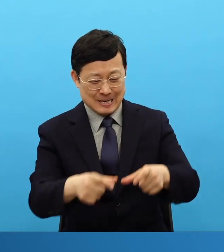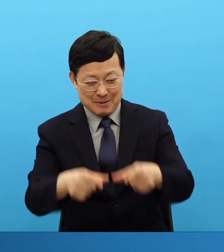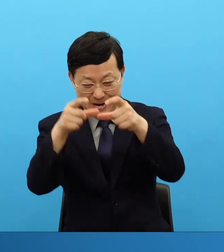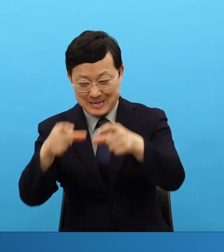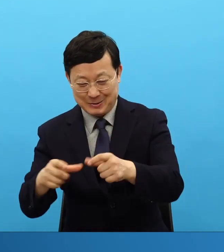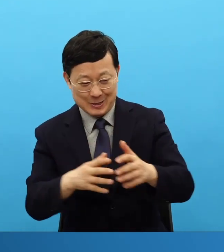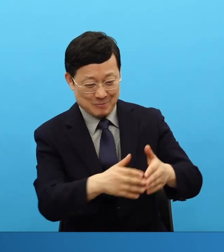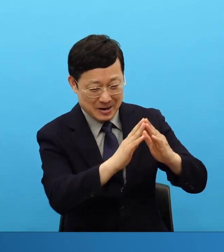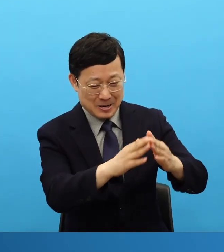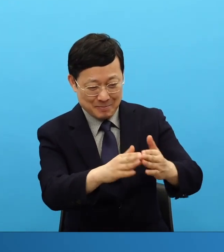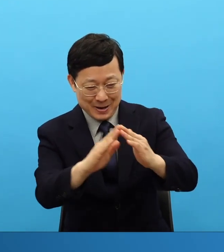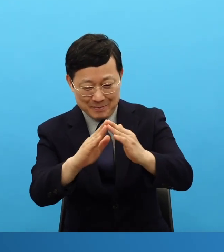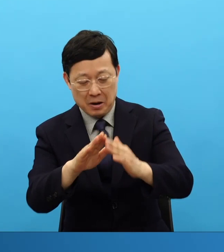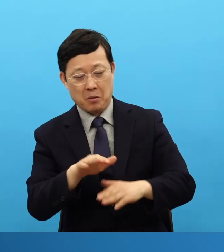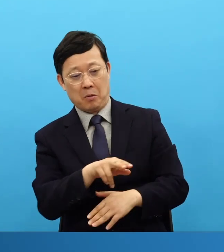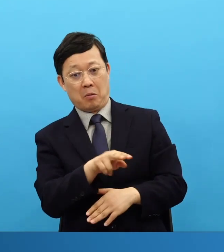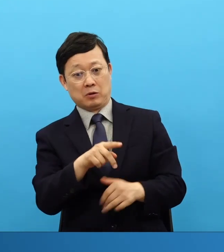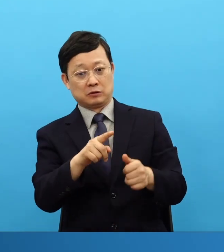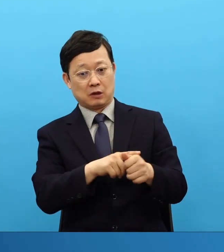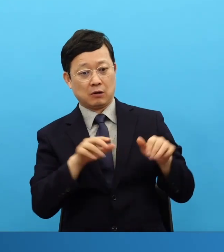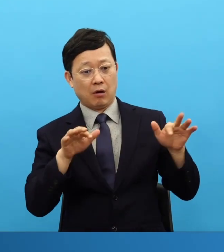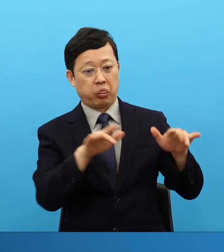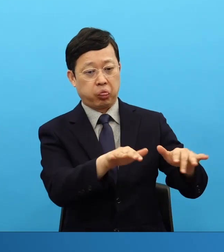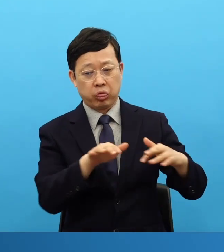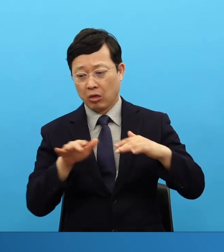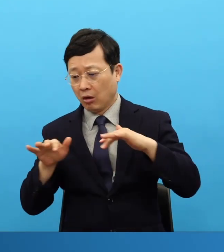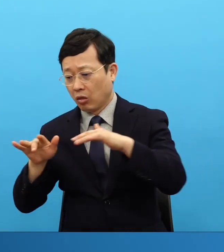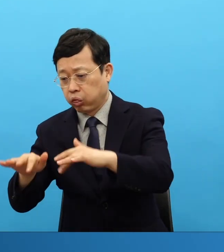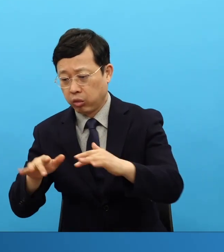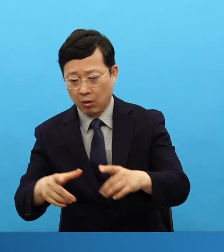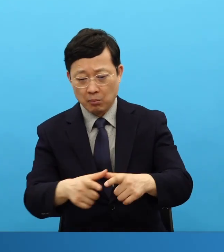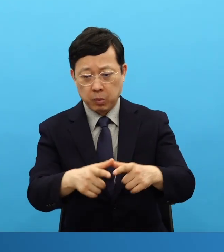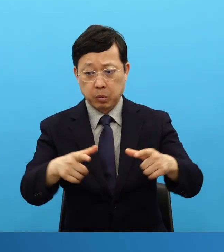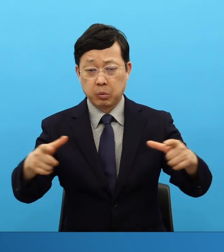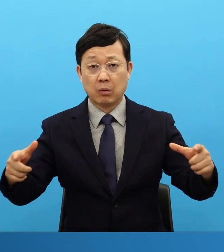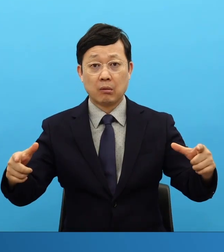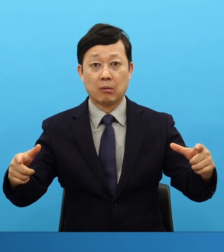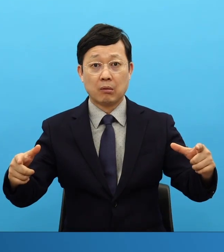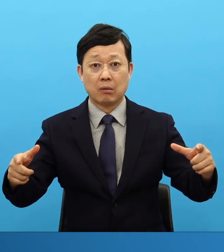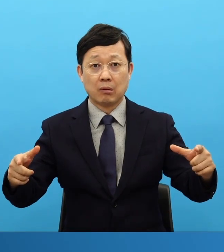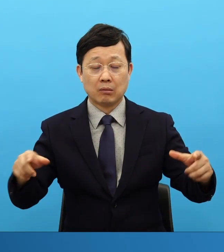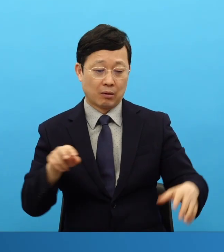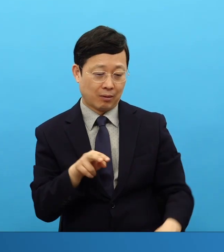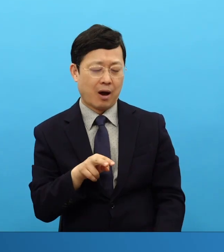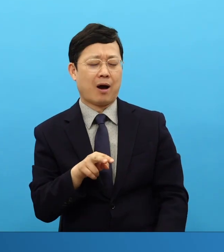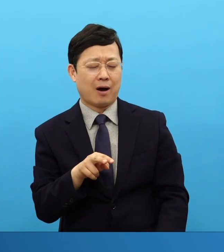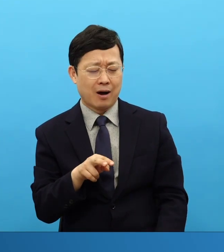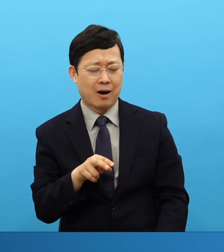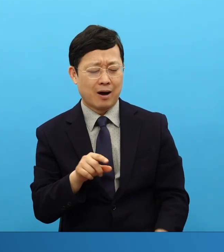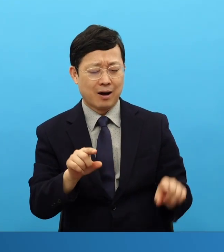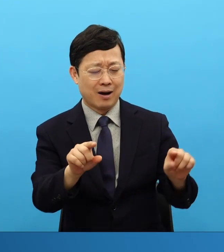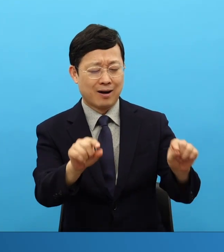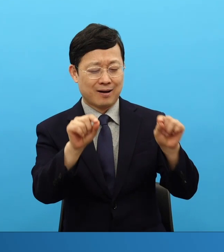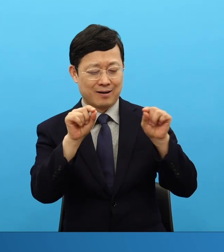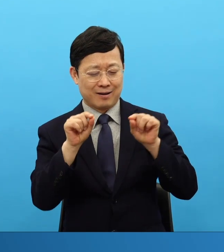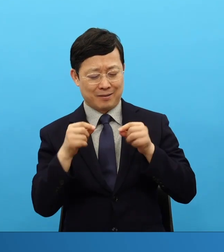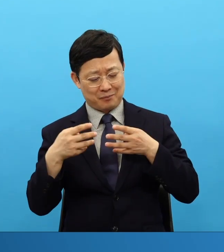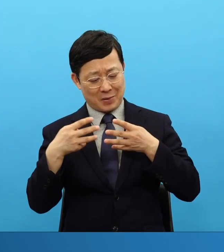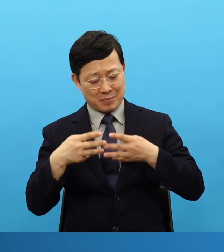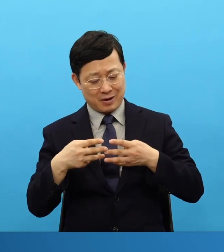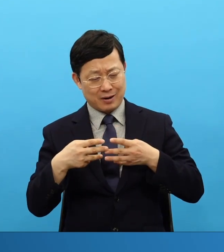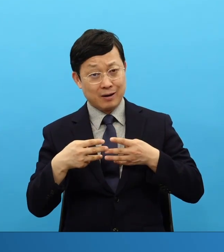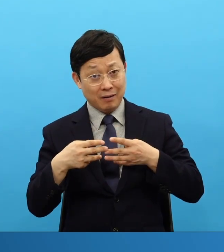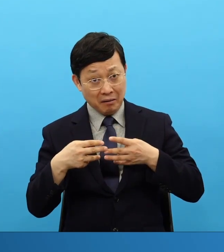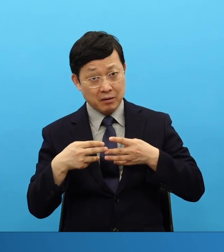Of course, this had to happen. 꼭 기억하셔야 됩니다. You must remember this. 걱정 전혀 할 필요 없고 걱정하는 사실 인본주의 쓸 필요도 없고요.